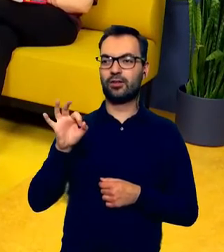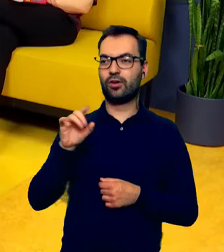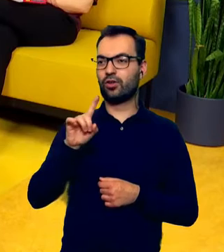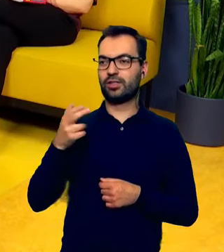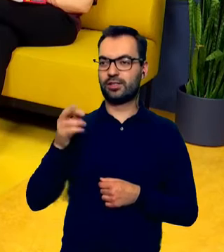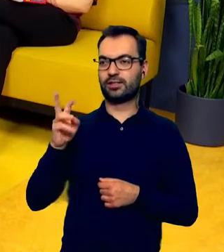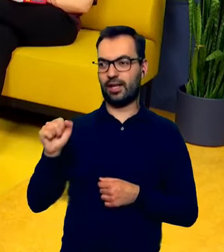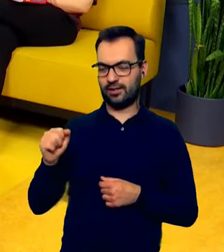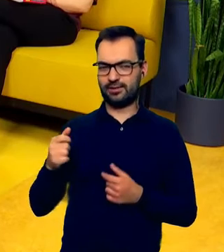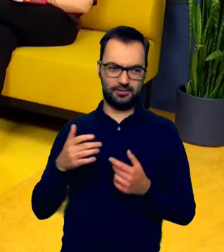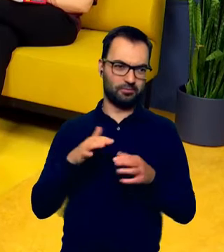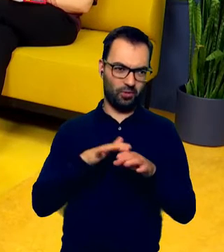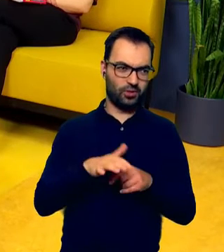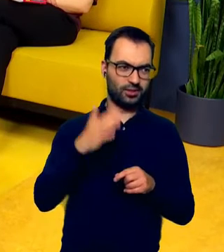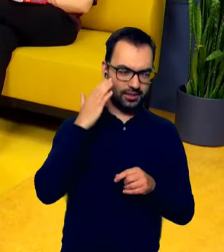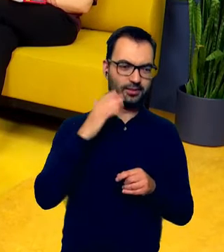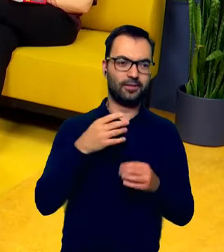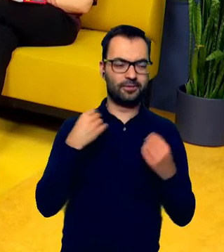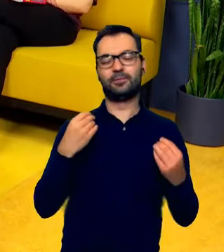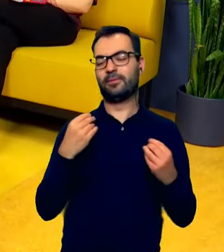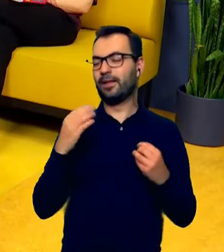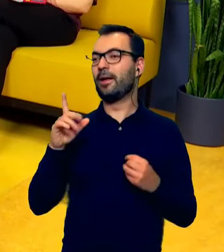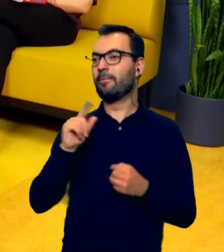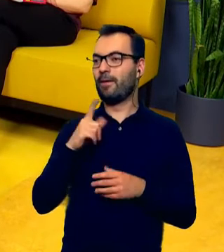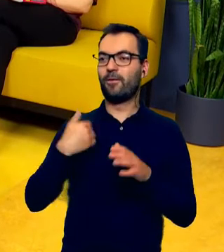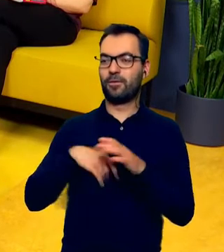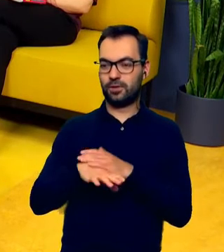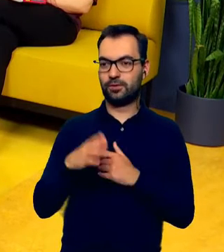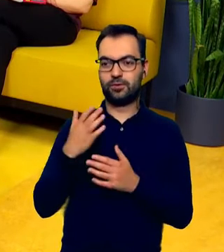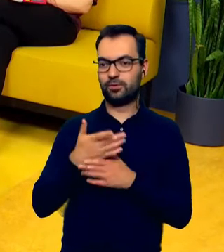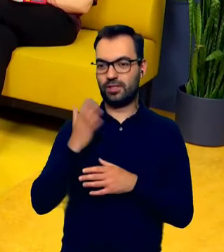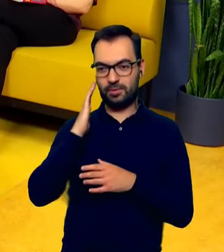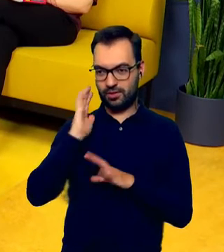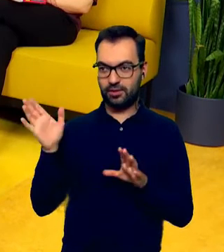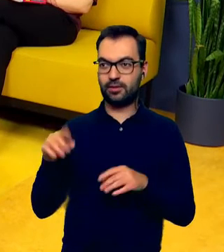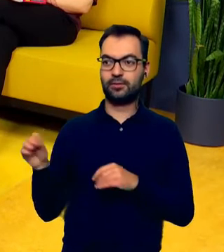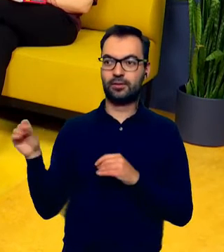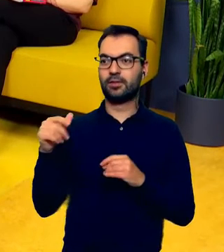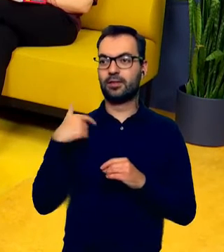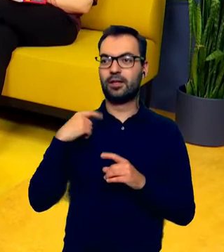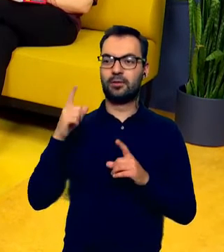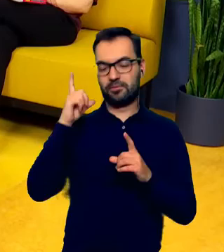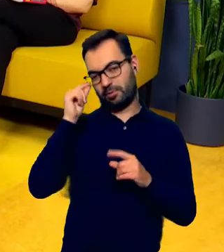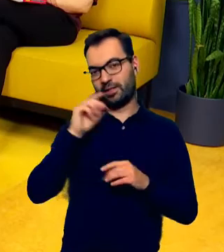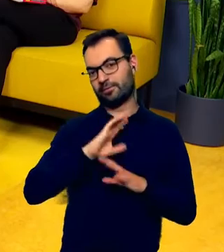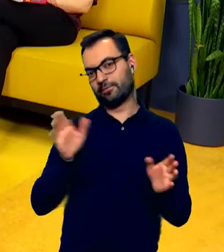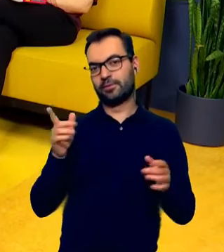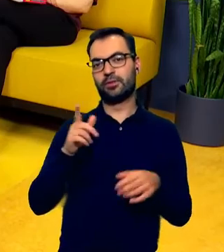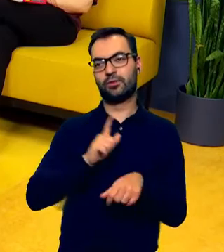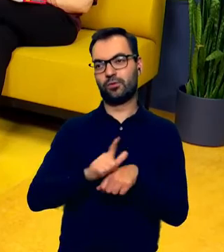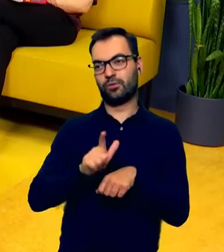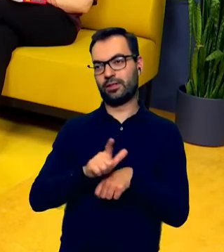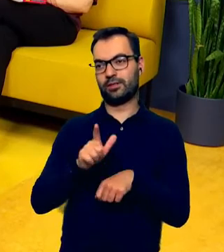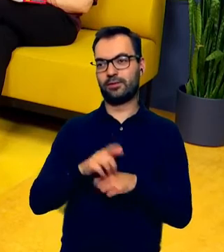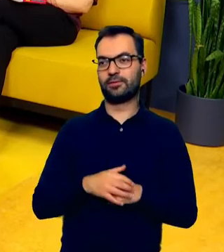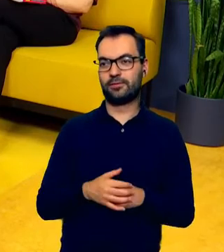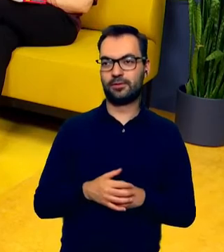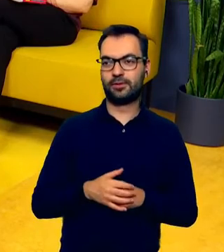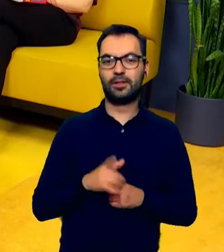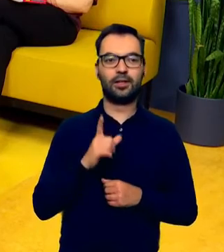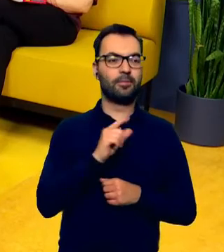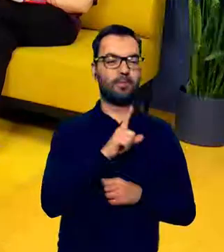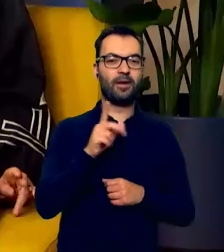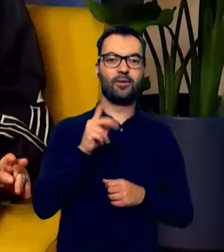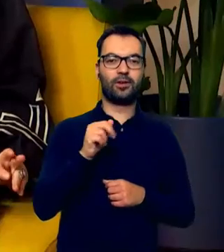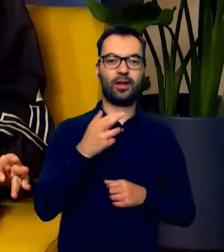to tak. Powszechnie, myślę, nie? No i wspaniale. Potem Paweł wyszedł, bo on tam już nie mieszka i ja poszłam spać. To było tak koło 12. Myślę, że Paweł